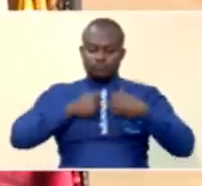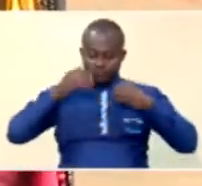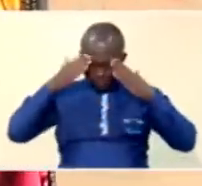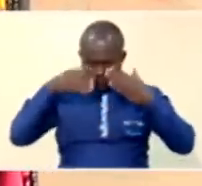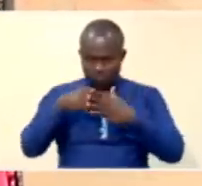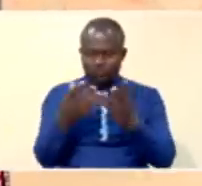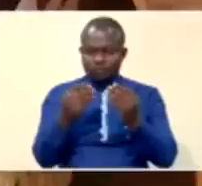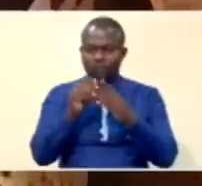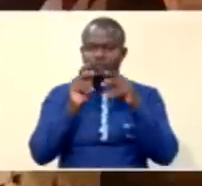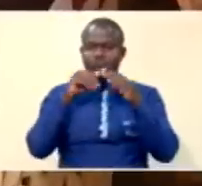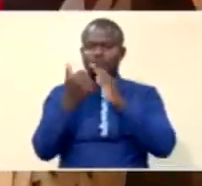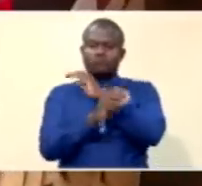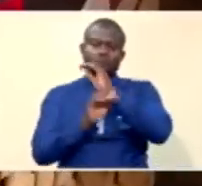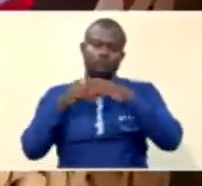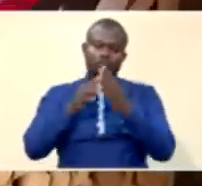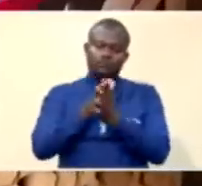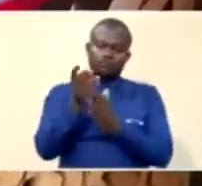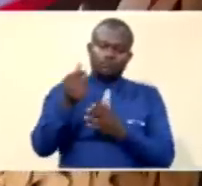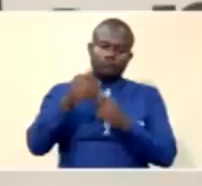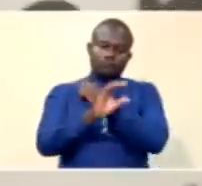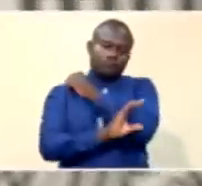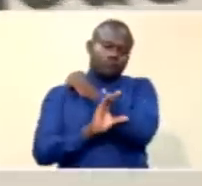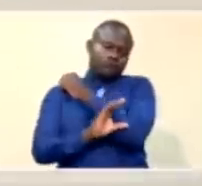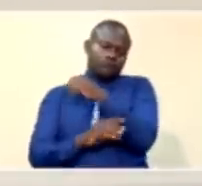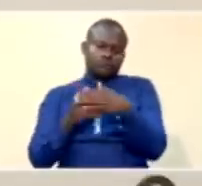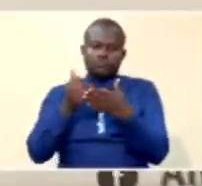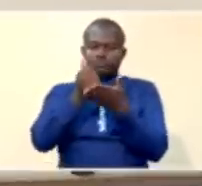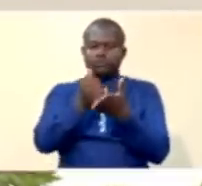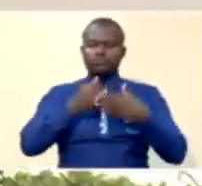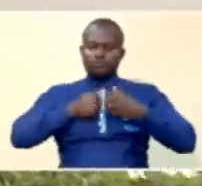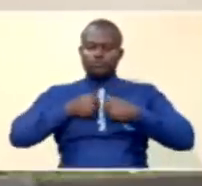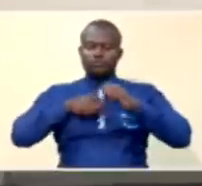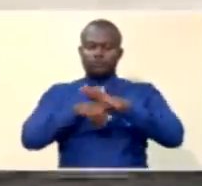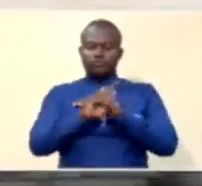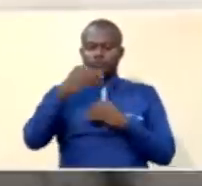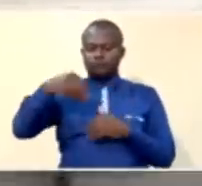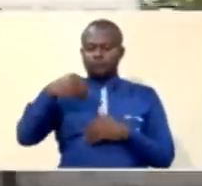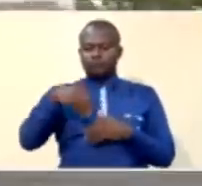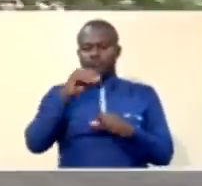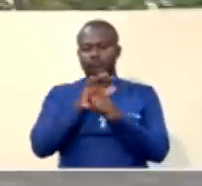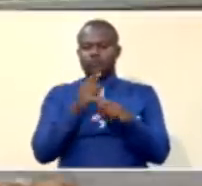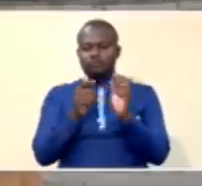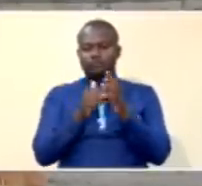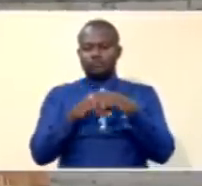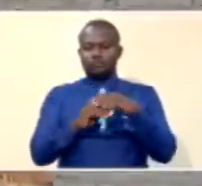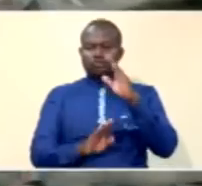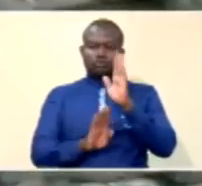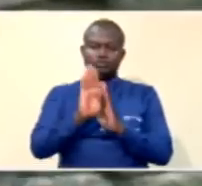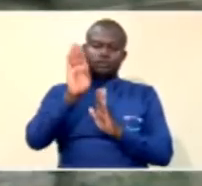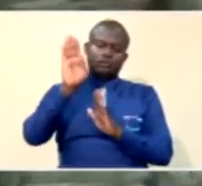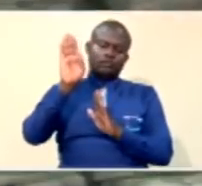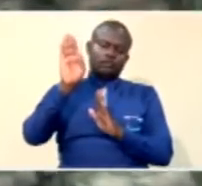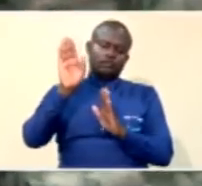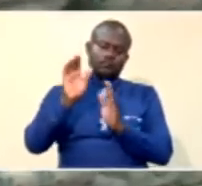harimo korohereza abanyamahanga kuza gushora imari mu gihugu, bikaba bifasha u Rwanda kwinjiza amadovize ndetse no mu iterambere ry'igihugu muri